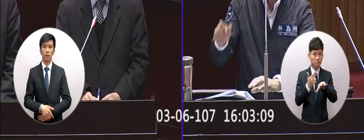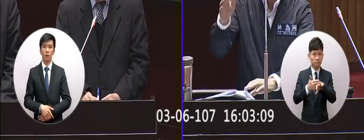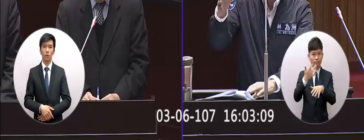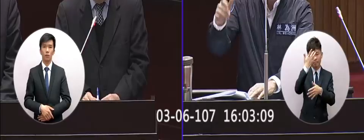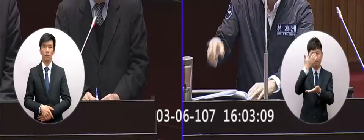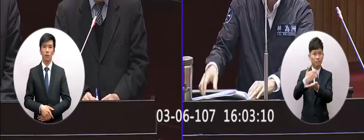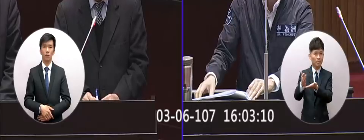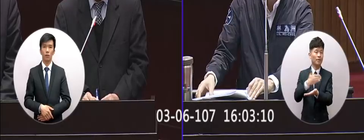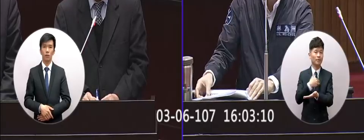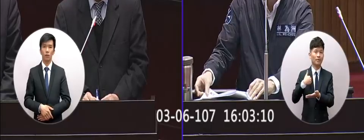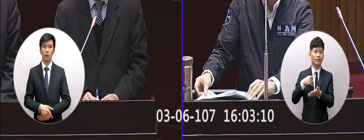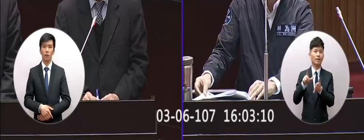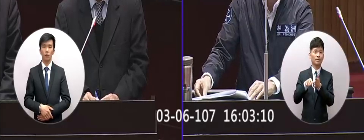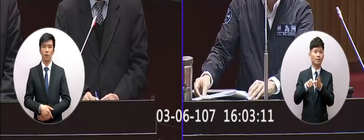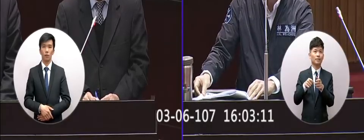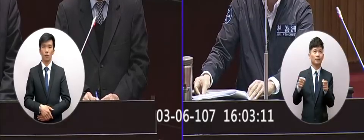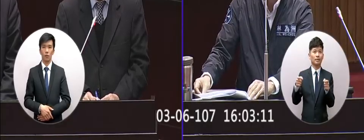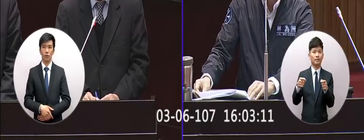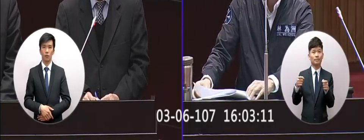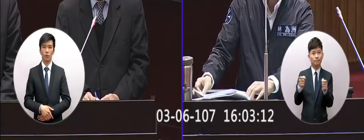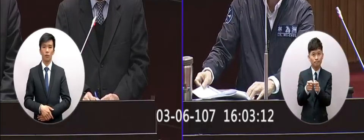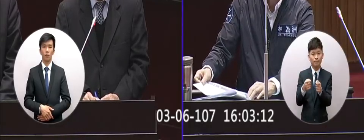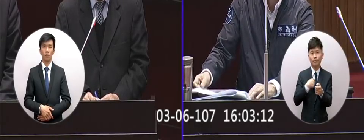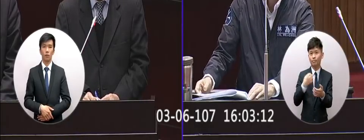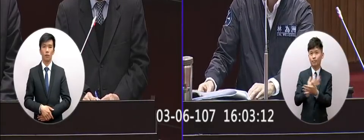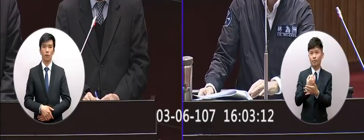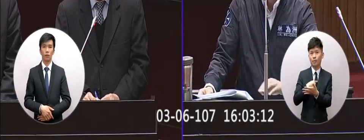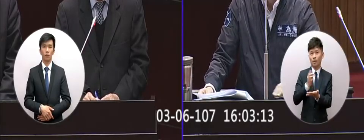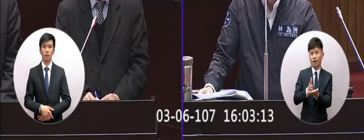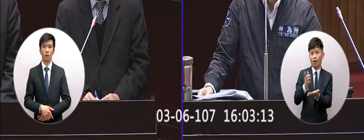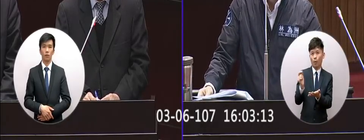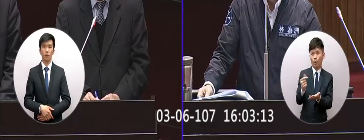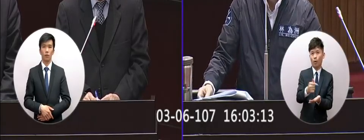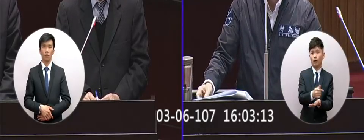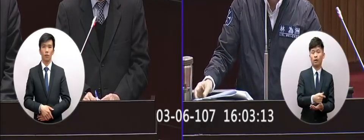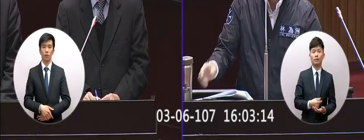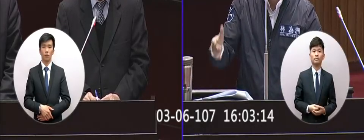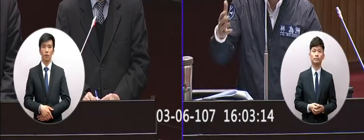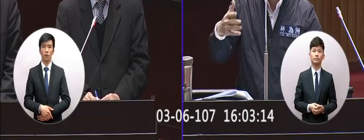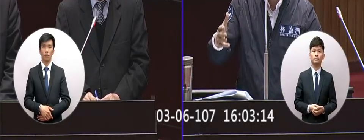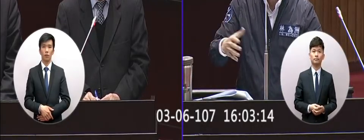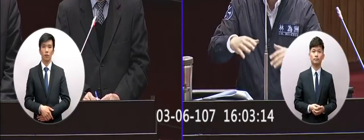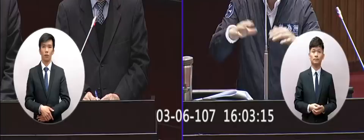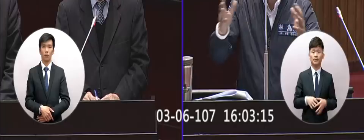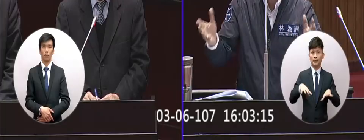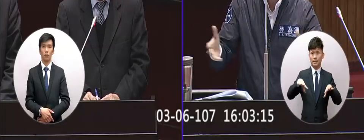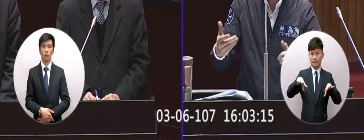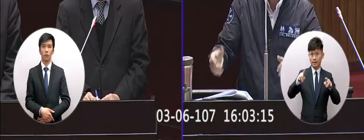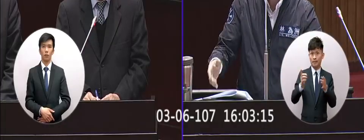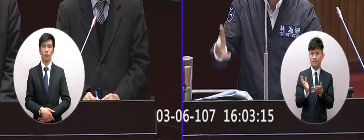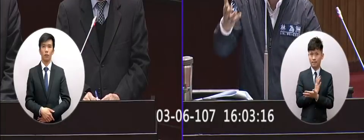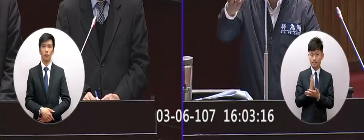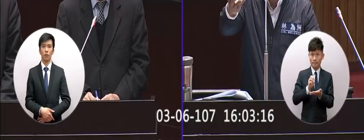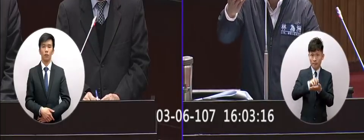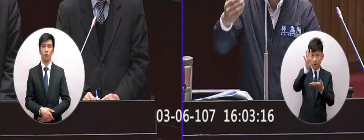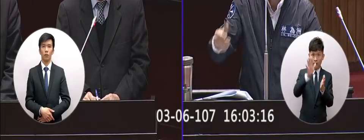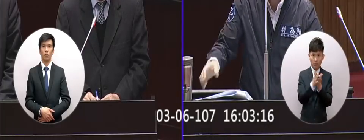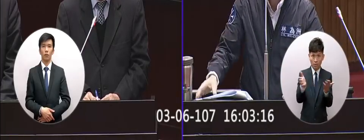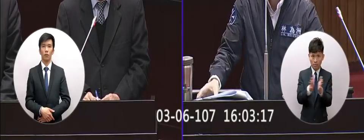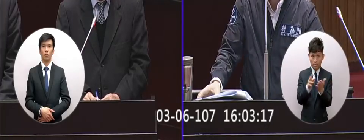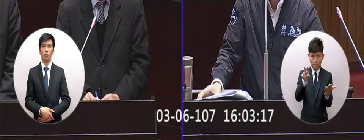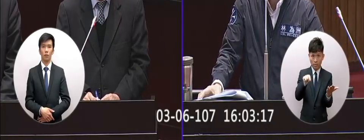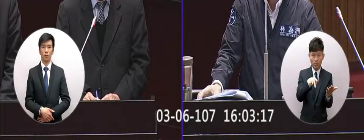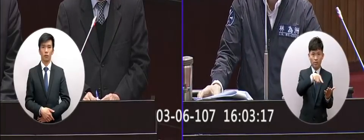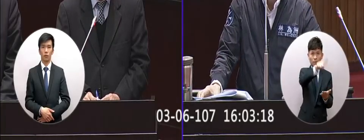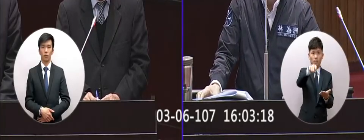克服了。好，时间的关系了，我就讲快一点。好，下一页，这个先期评估报告我详细的阅读，也是你们